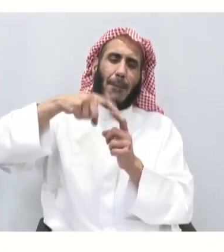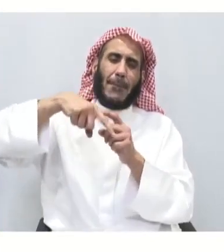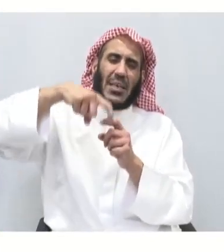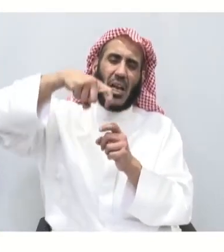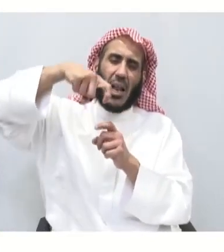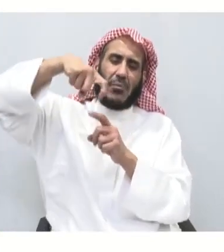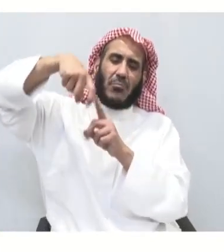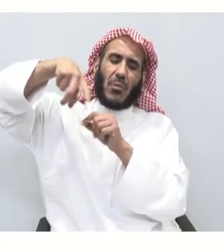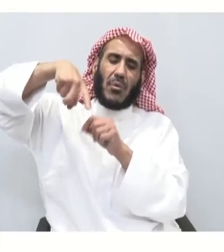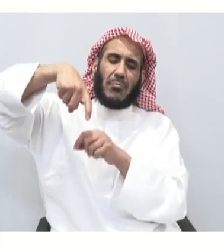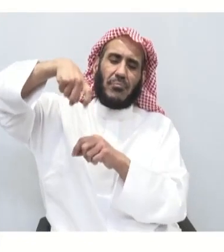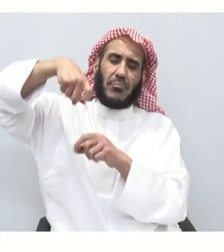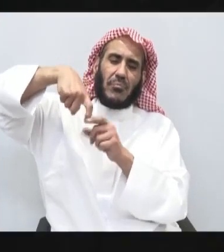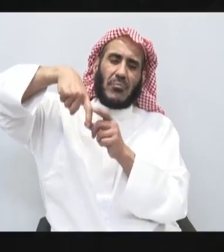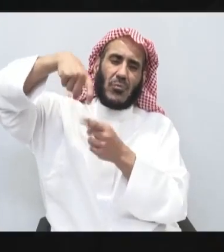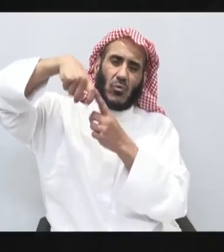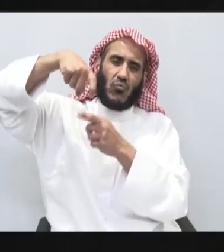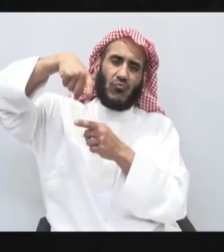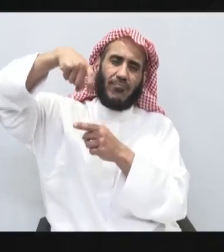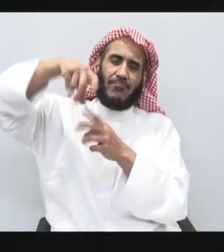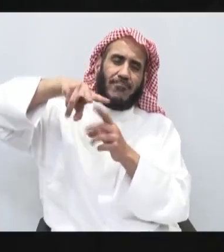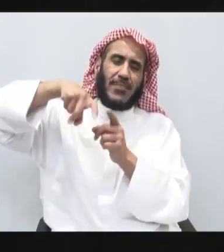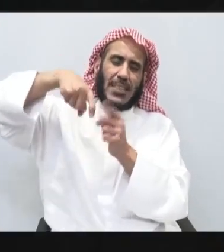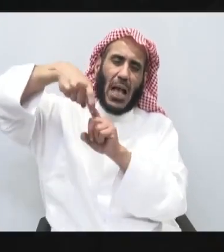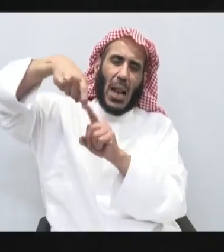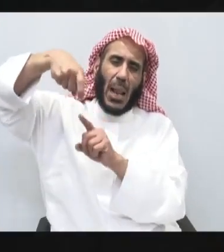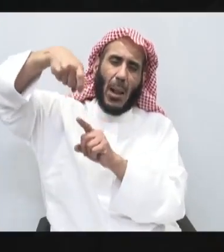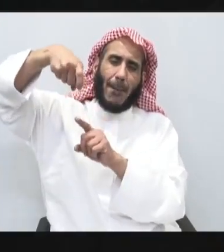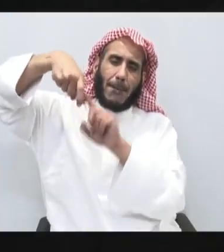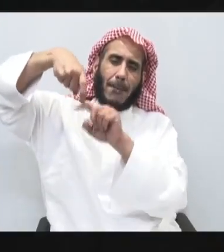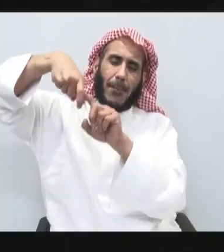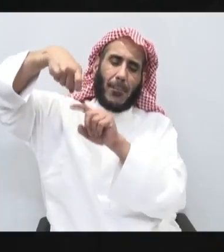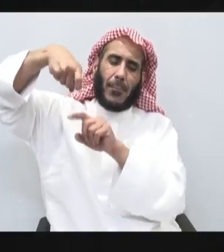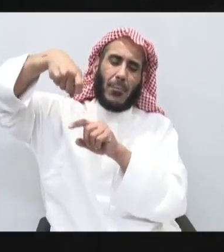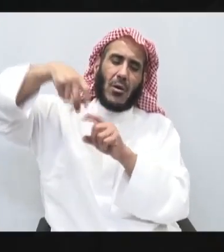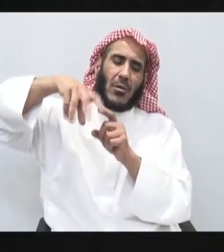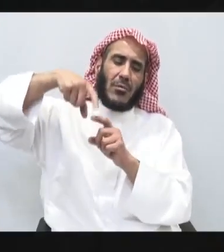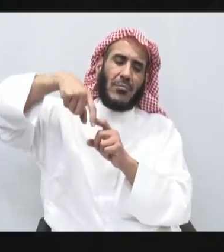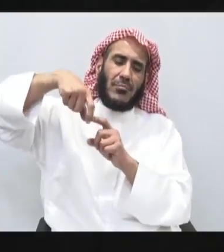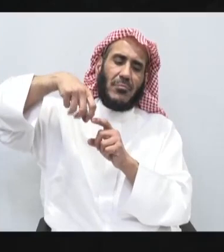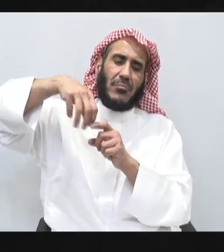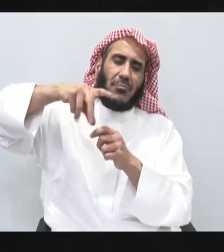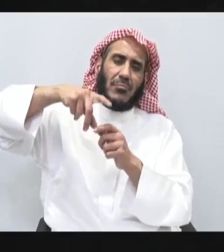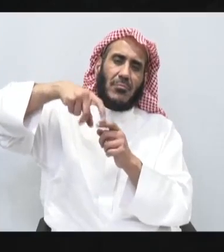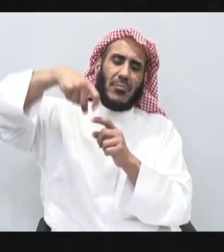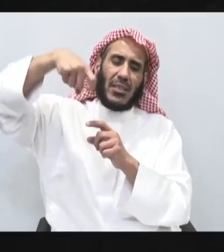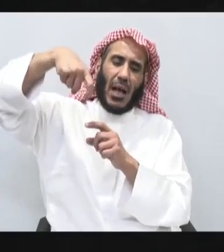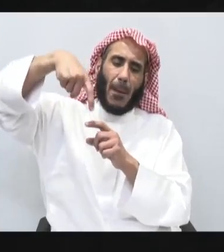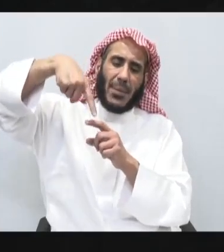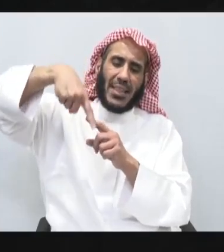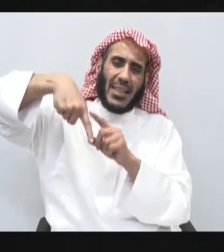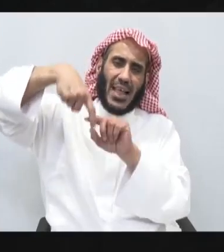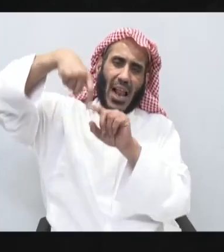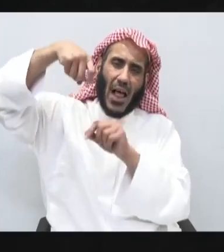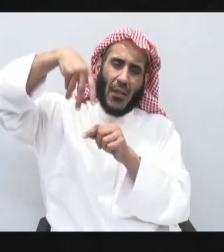للاعلى كهذه انا اسحب الحين الساق للاعلى ثم عندما تنقبض